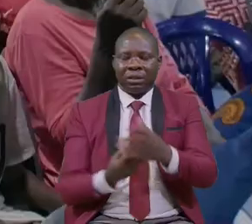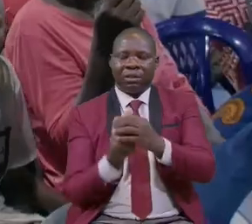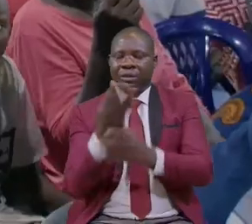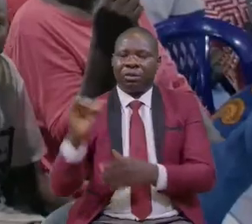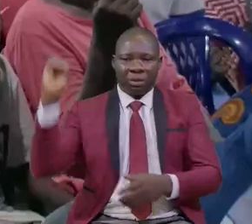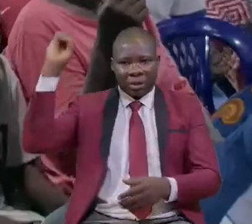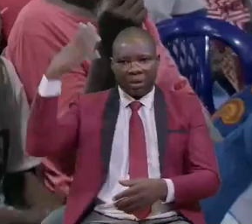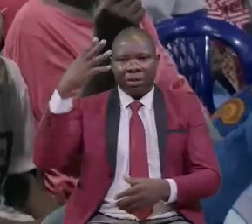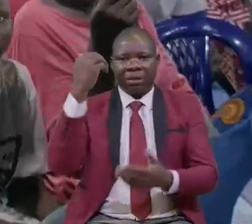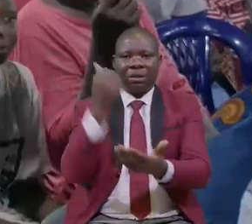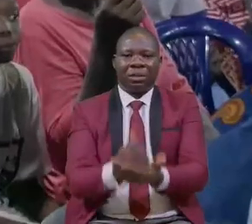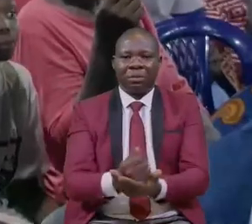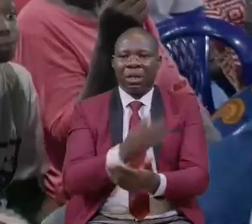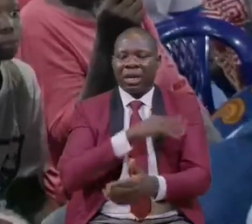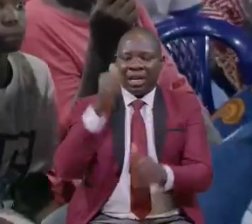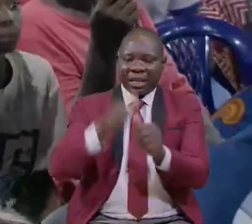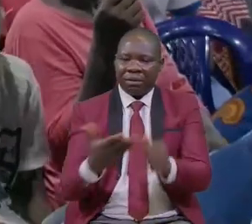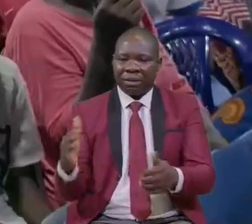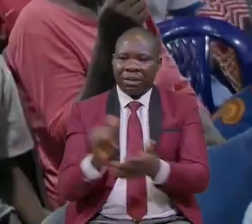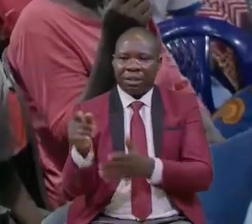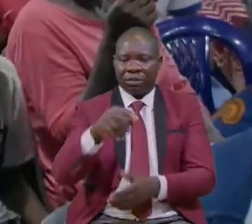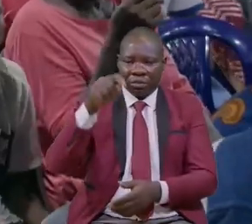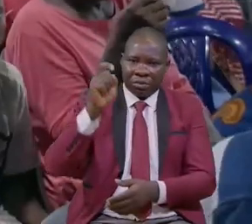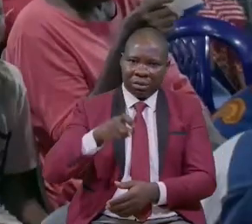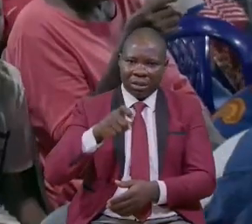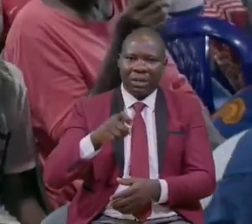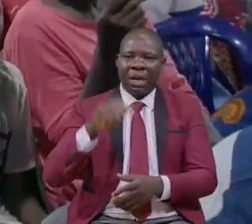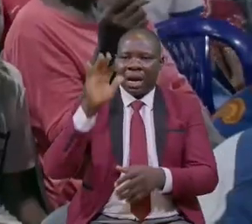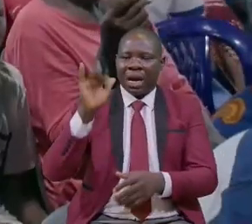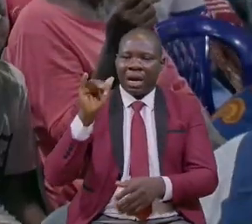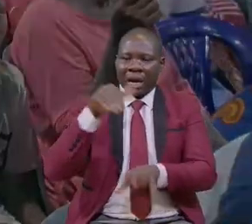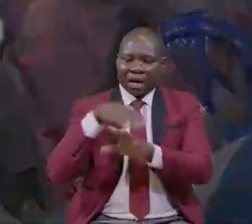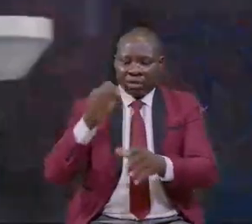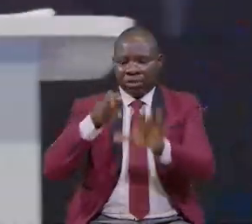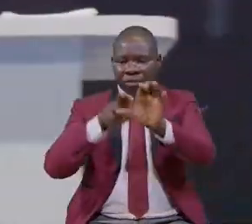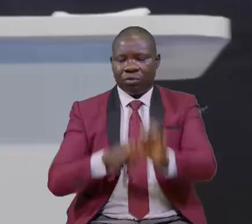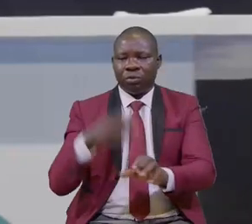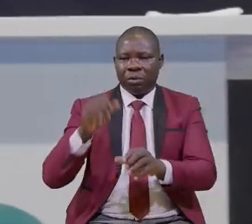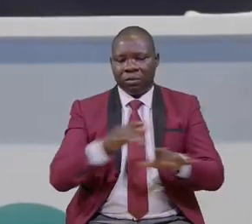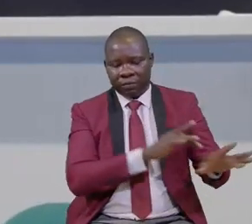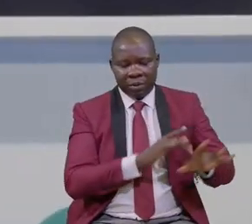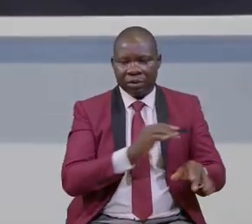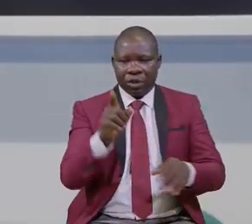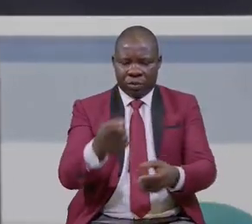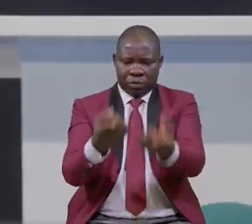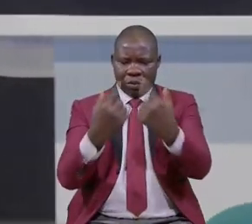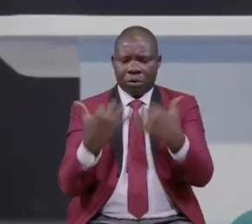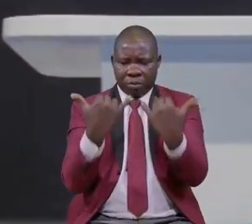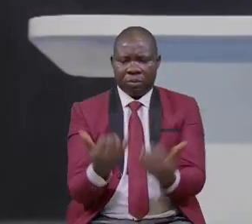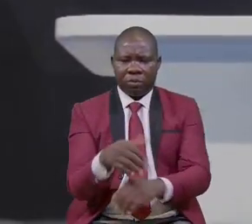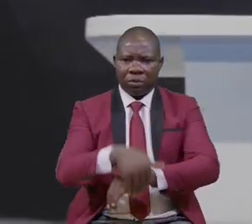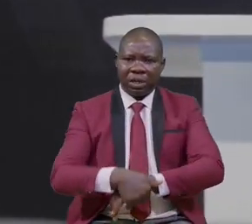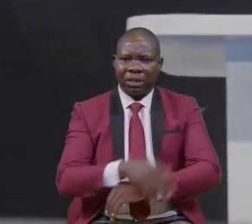grâce croissante. Et tout ce dont tu as besoin au trône de la miséricorde, viens ce soir.